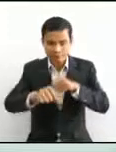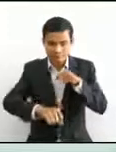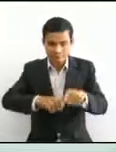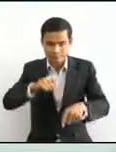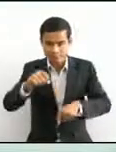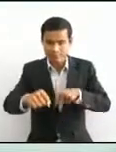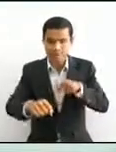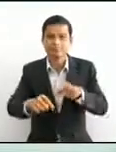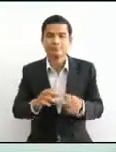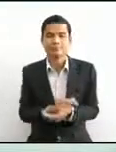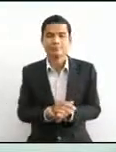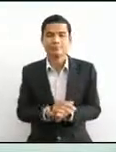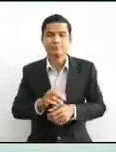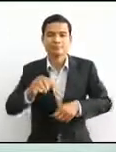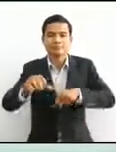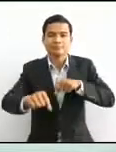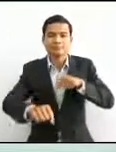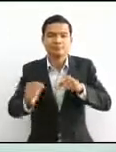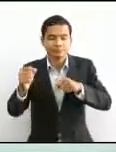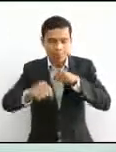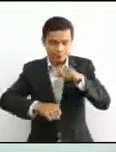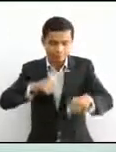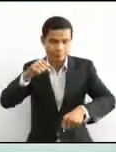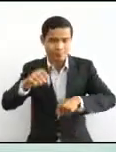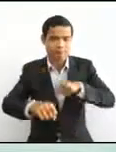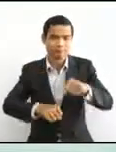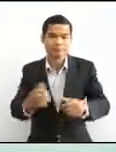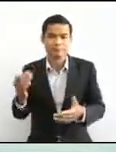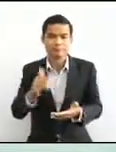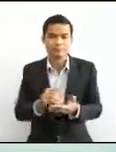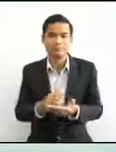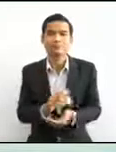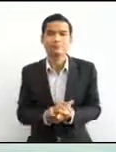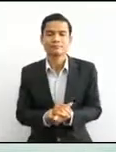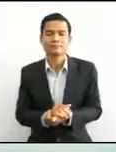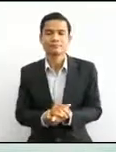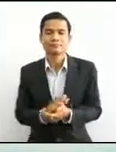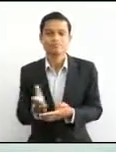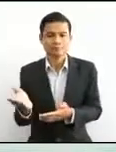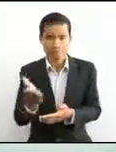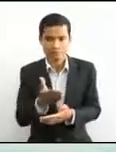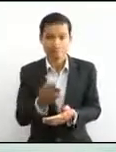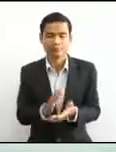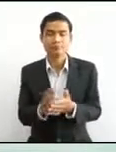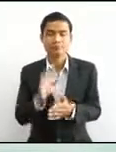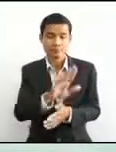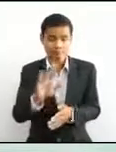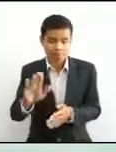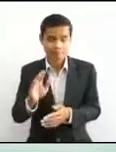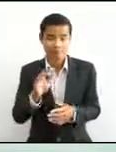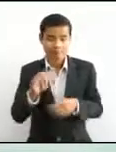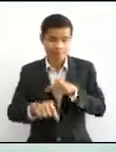cong cha một đồng tiết cân cong cha từng ấp nếp bằng lời sô để khuôn ảnh mơ